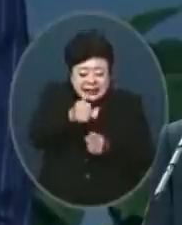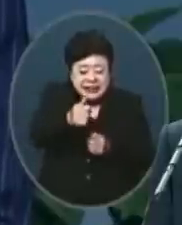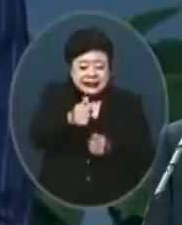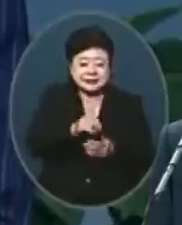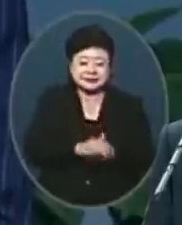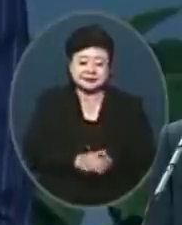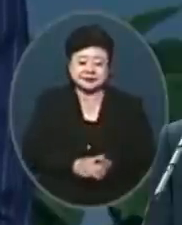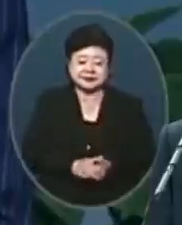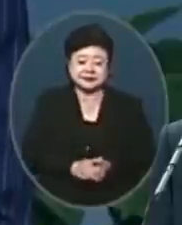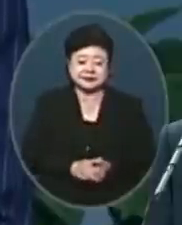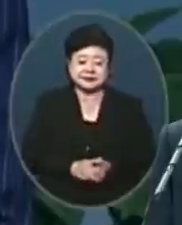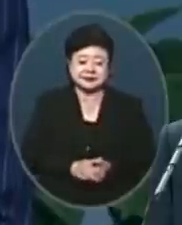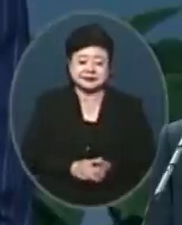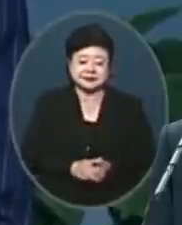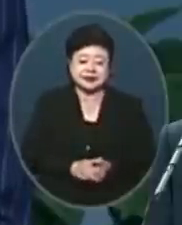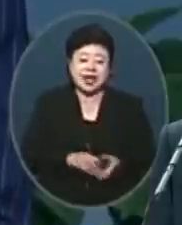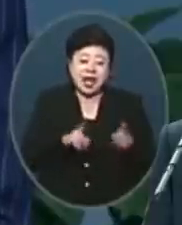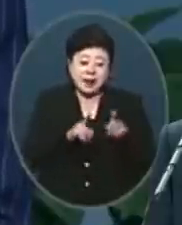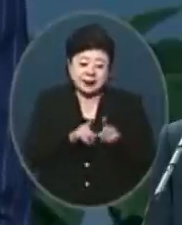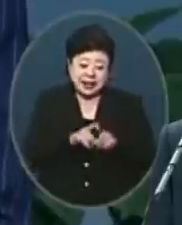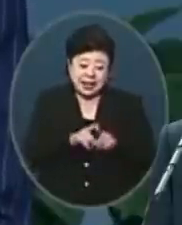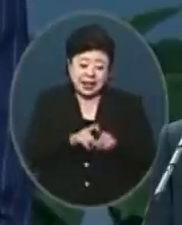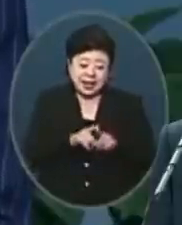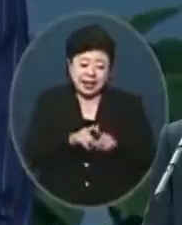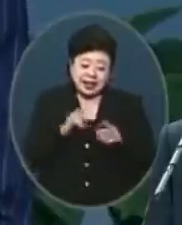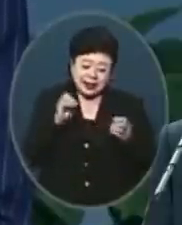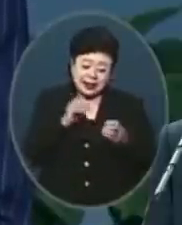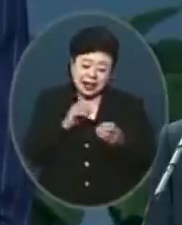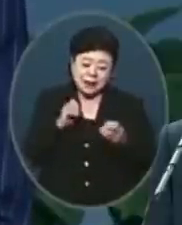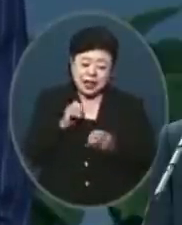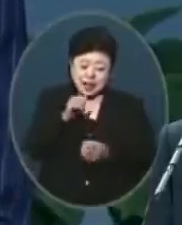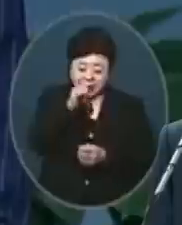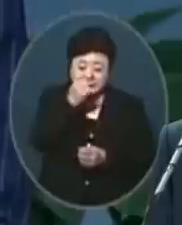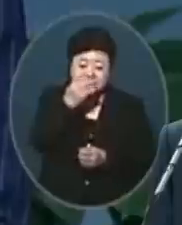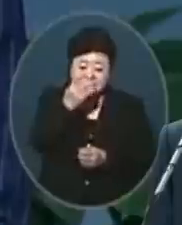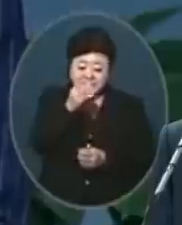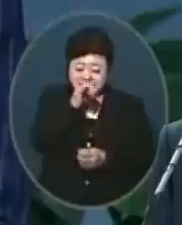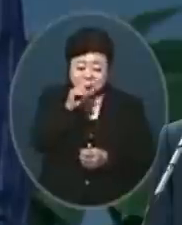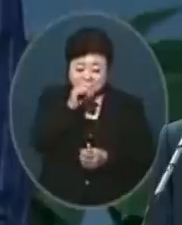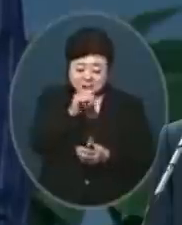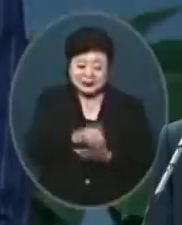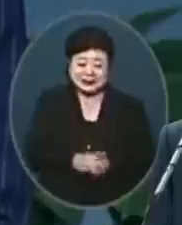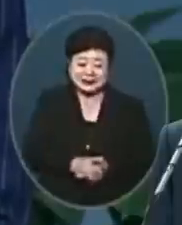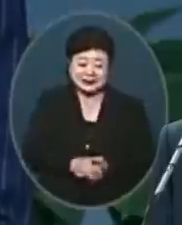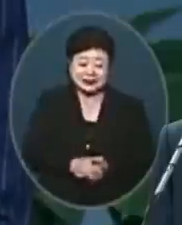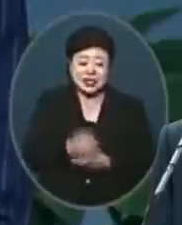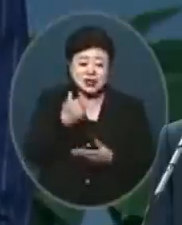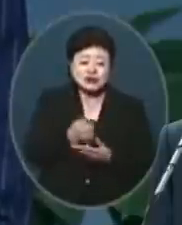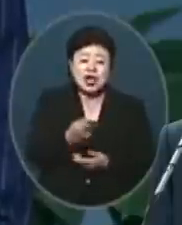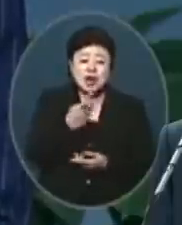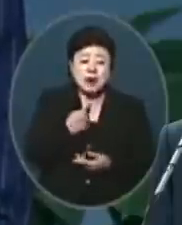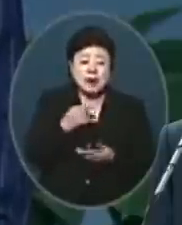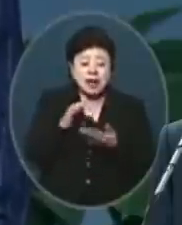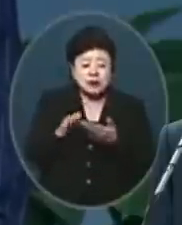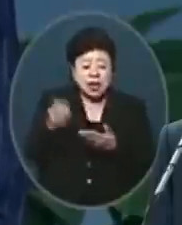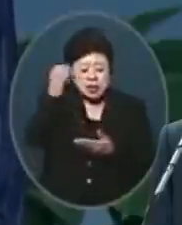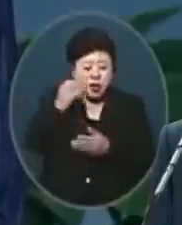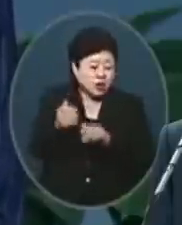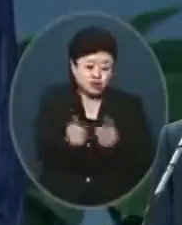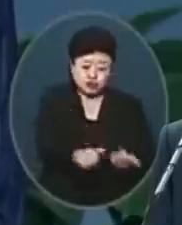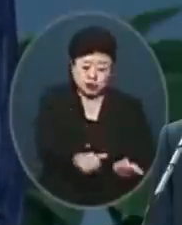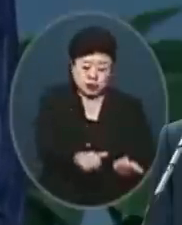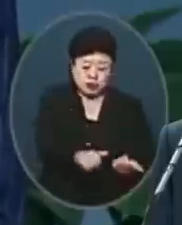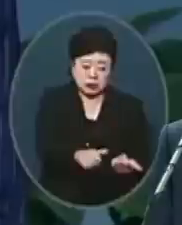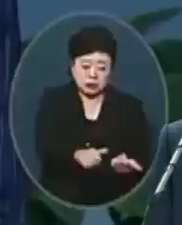되고 하나님과 함께 살 수가 있었던 것입니다. 그런데 죄를 짓고 난 다음에 영이